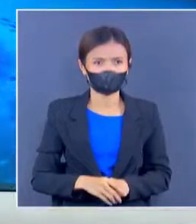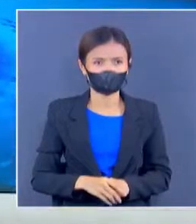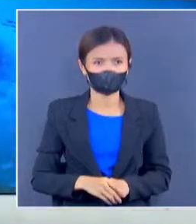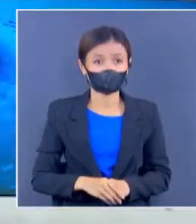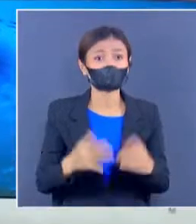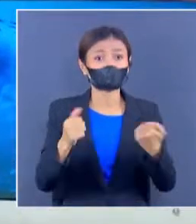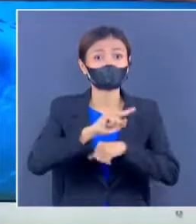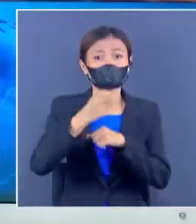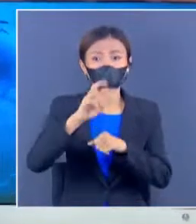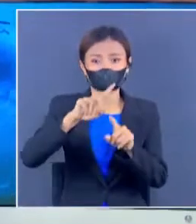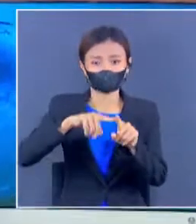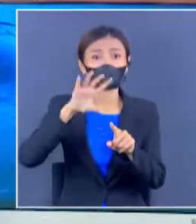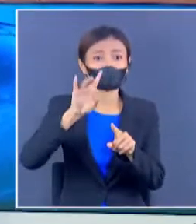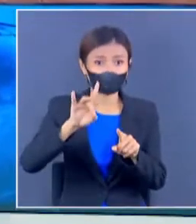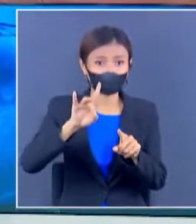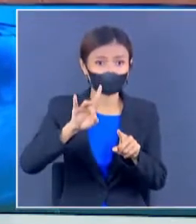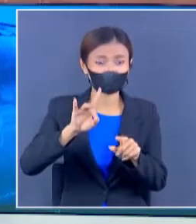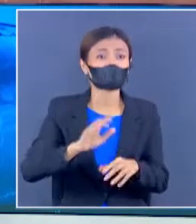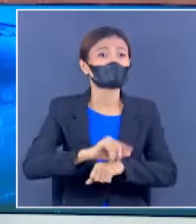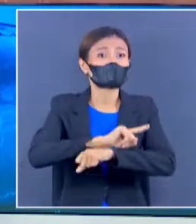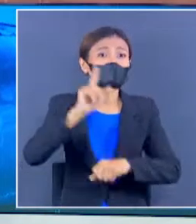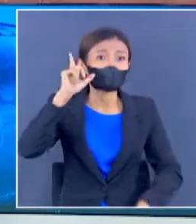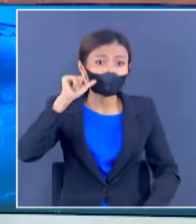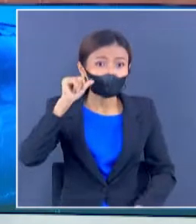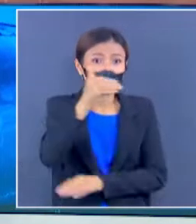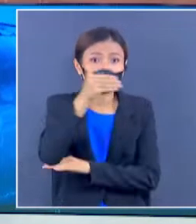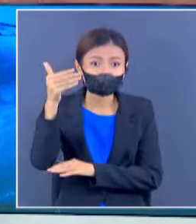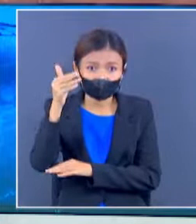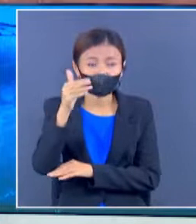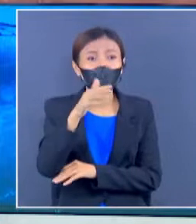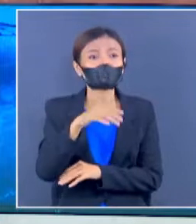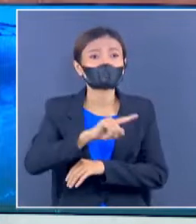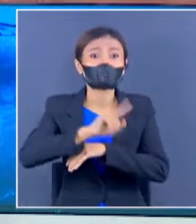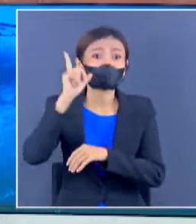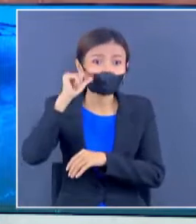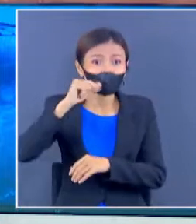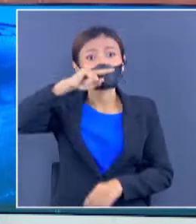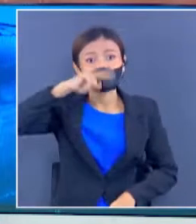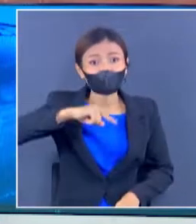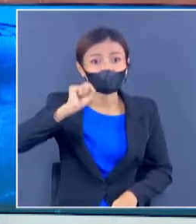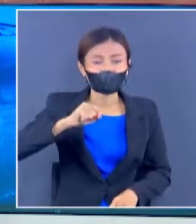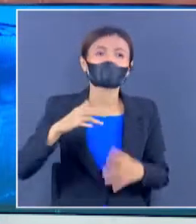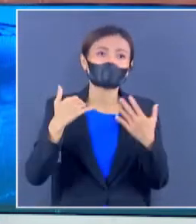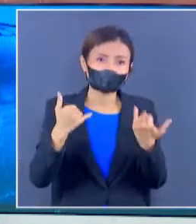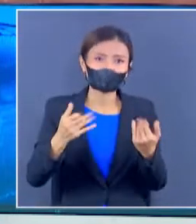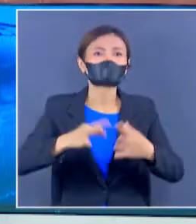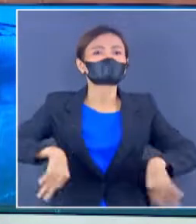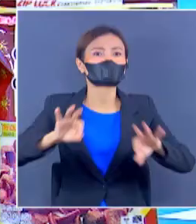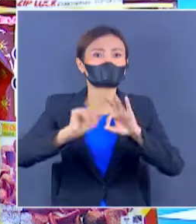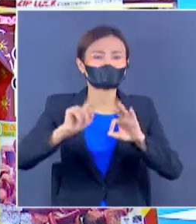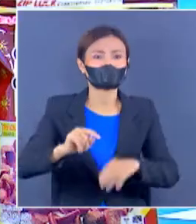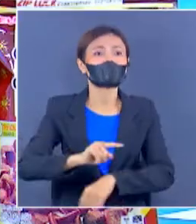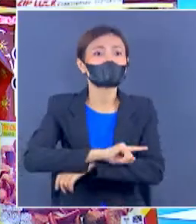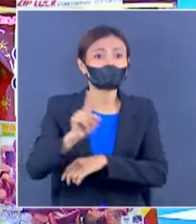คุณผู้ชมครับวันนี้12สิงหาคมนอกจากจะเป็นวันแม่แห่งชาติแล้วนะครับวันนี้ยังเป็นอีกหนึ่งวันสำคัญวันนี้คือวันผ้าไทยแห่งชาติ